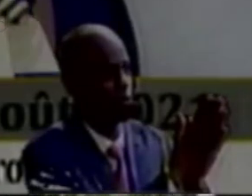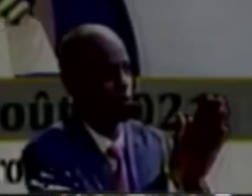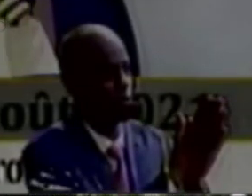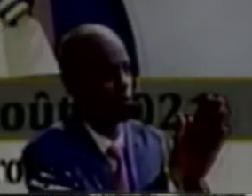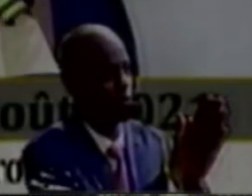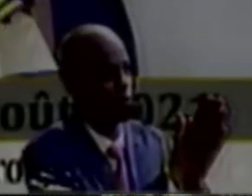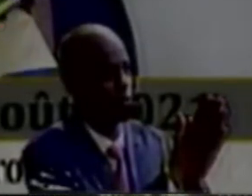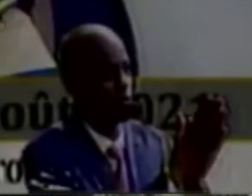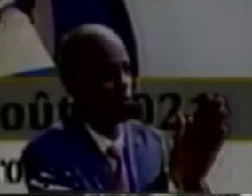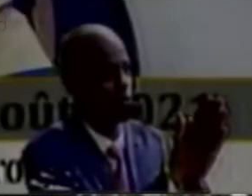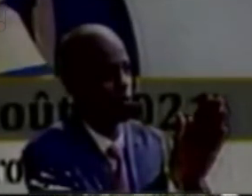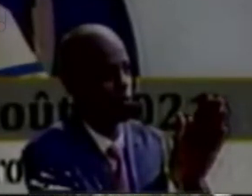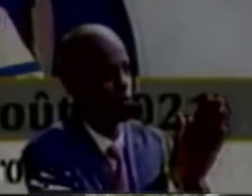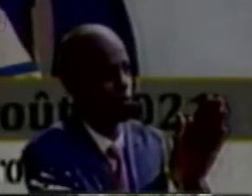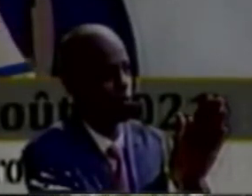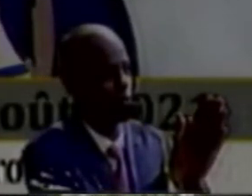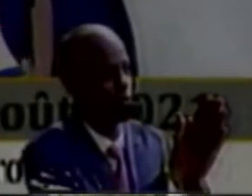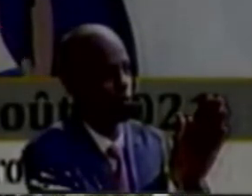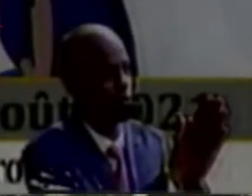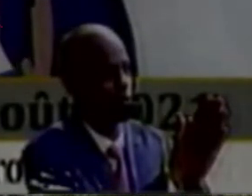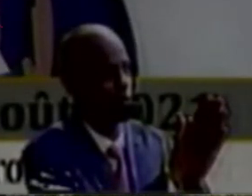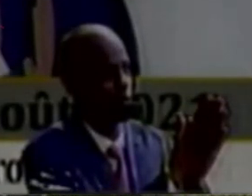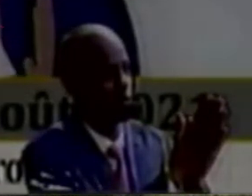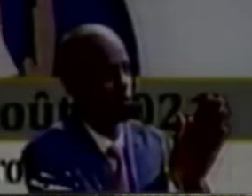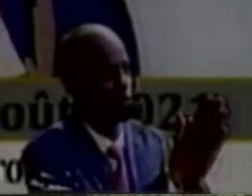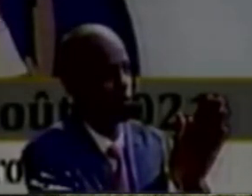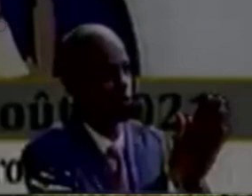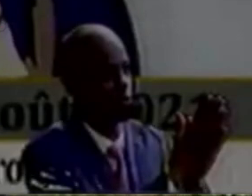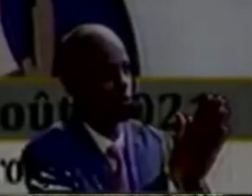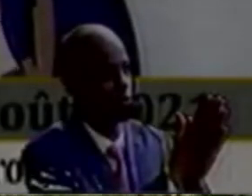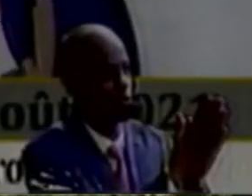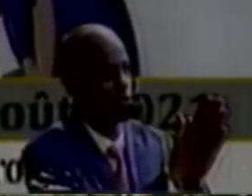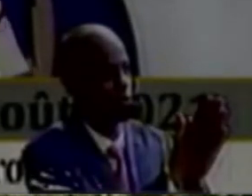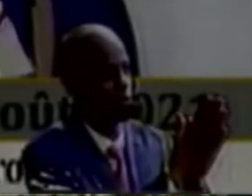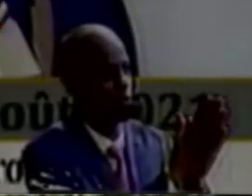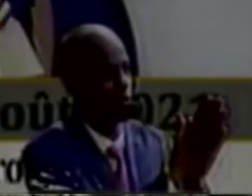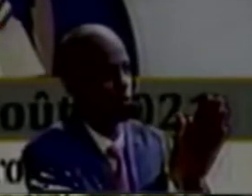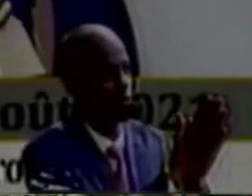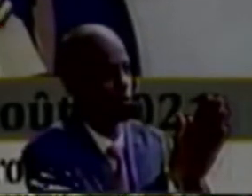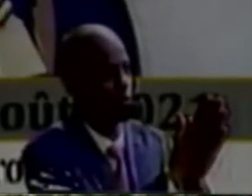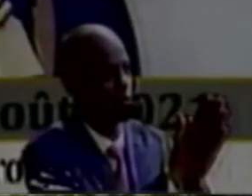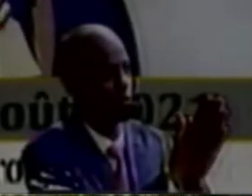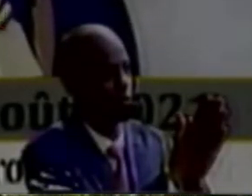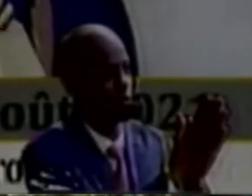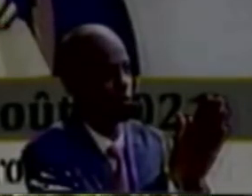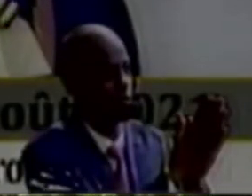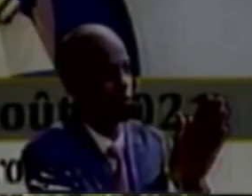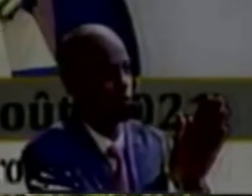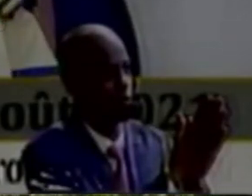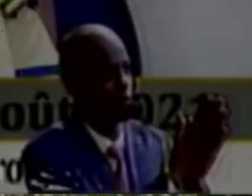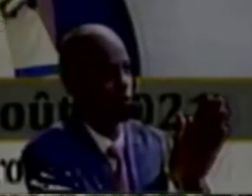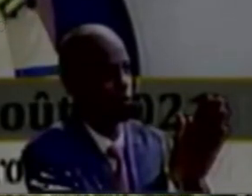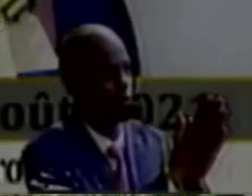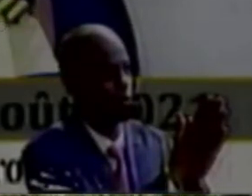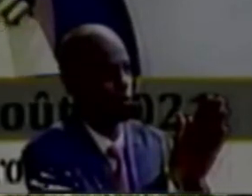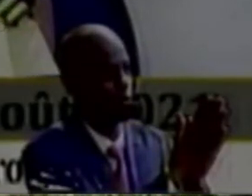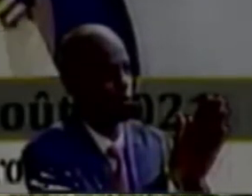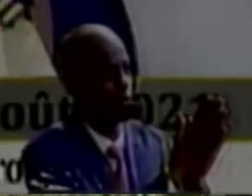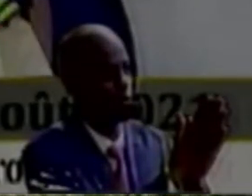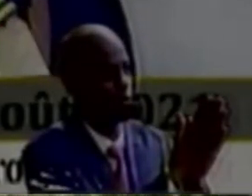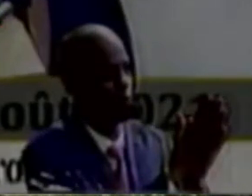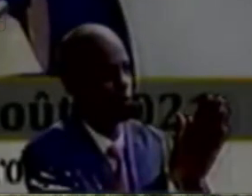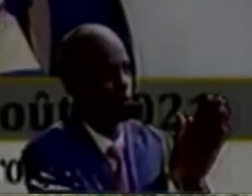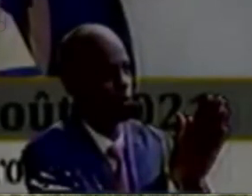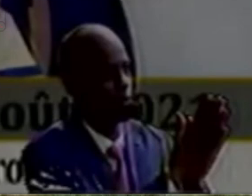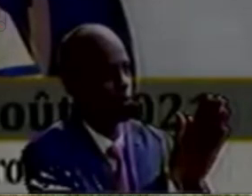N'a fait songer dans dernier point de presse noté bay ici là dans quelques jours qui sont passés là dans semaine là. C'est quelle